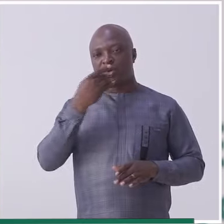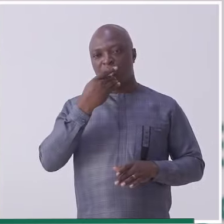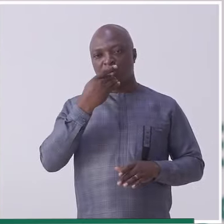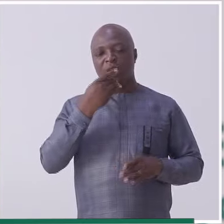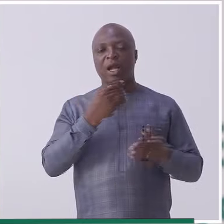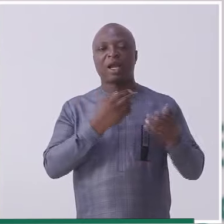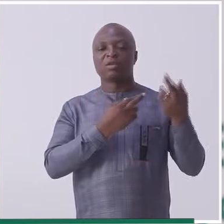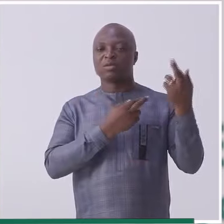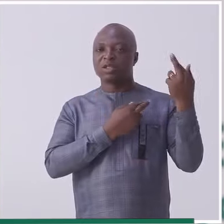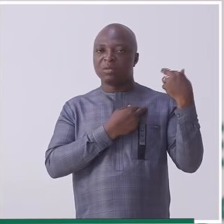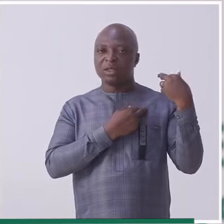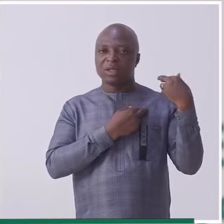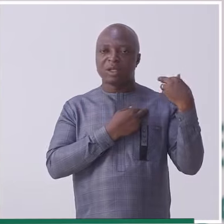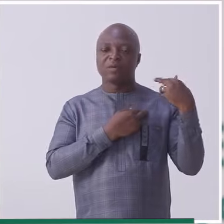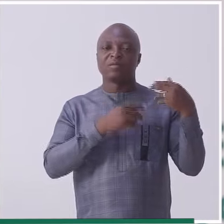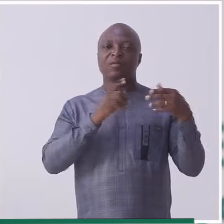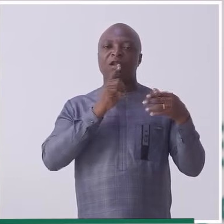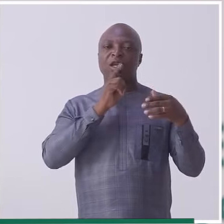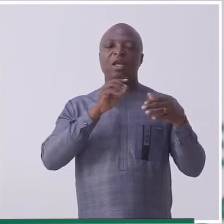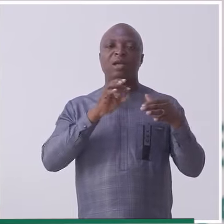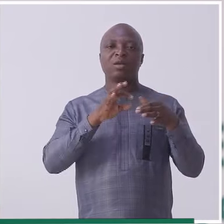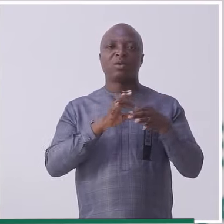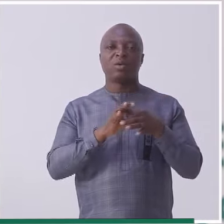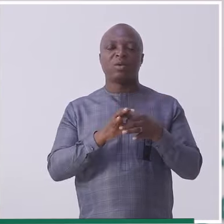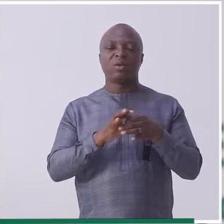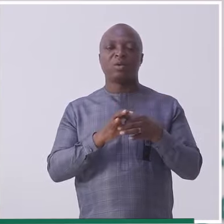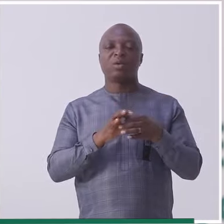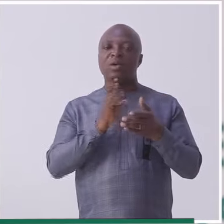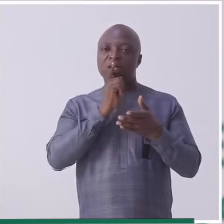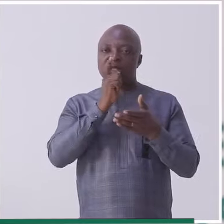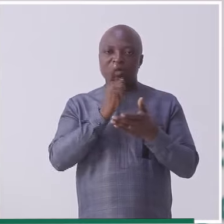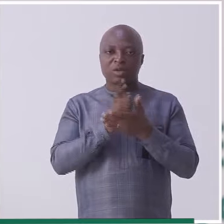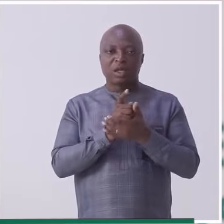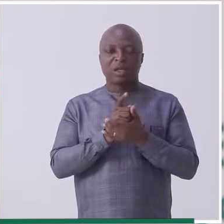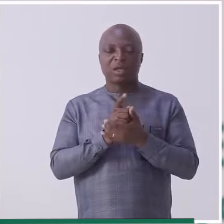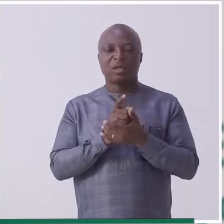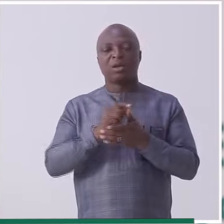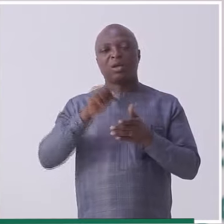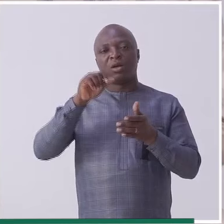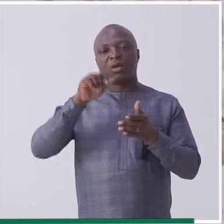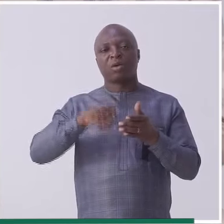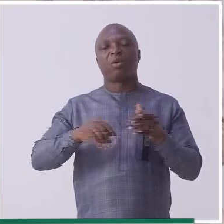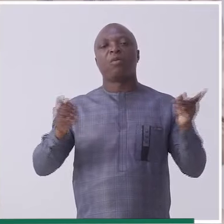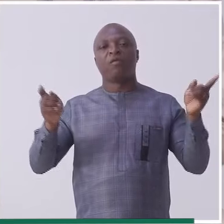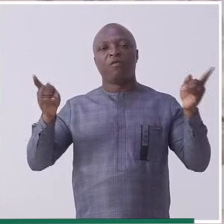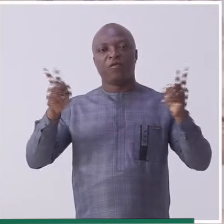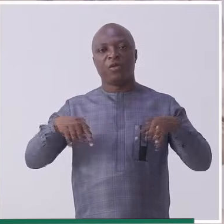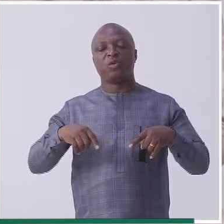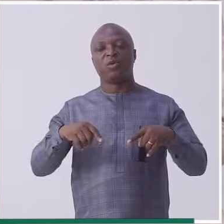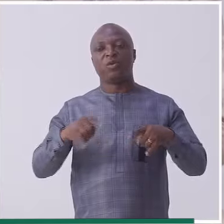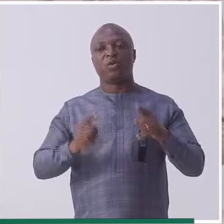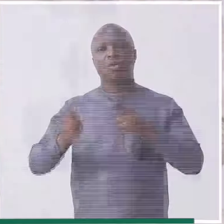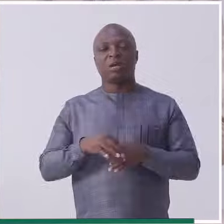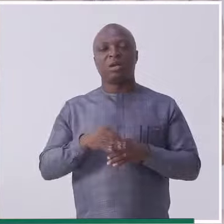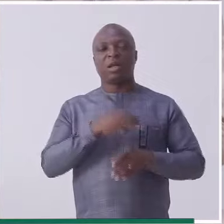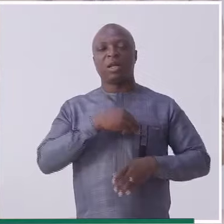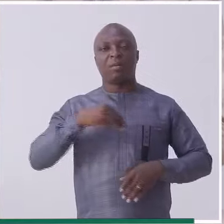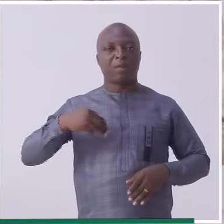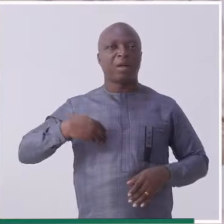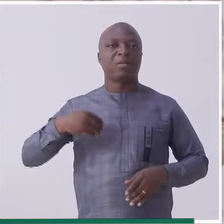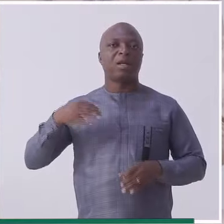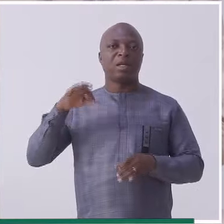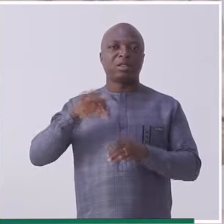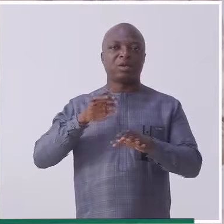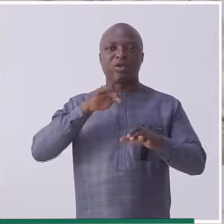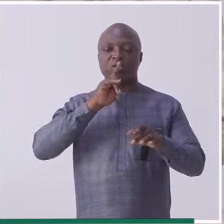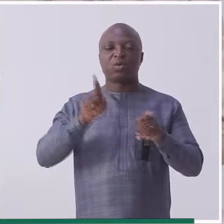la responsabilité est de s'assurer que, venu le jour du scrutin, les